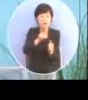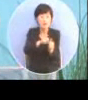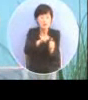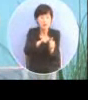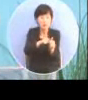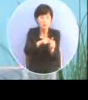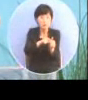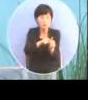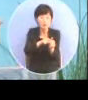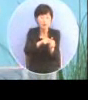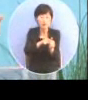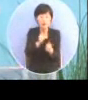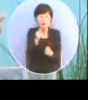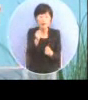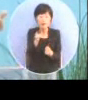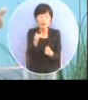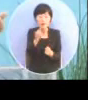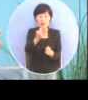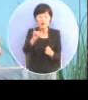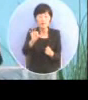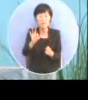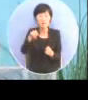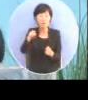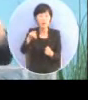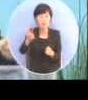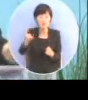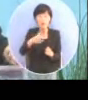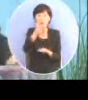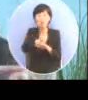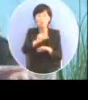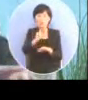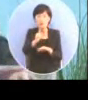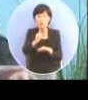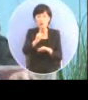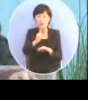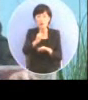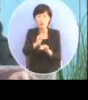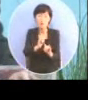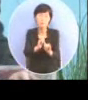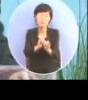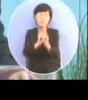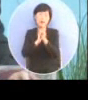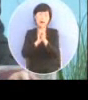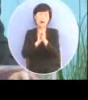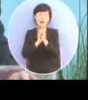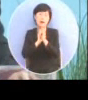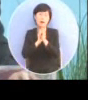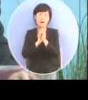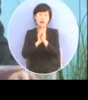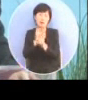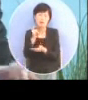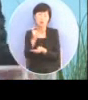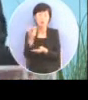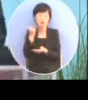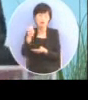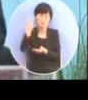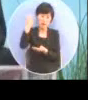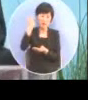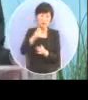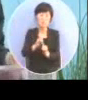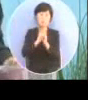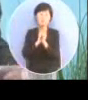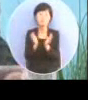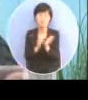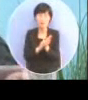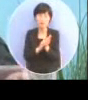쓰던 그 사냥총 그걸 자살했어요. Nhưng kết cục thì ông ta đã dùng khẩu súng săn của mình tự sát đi. 전 세계